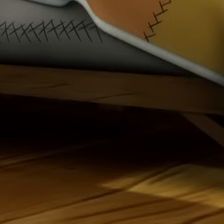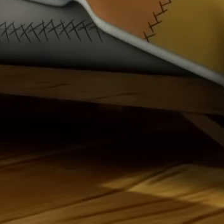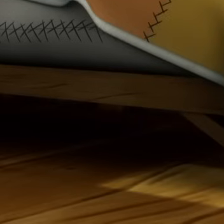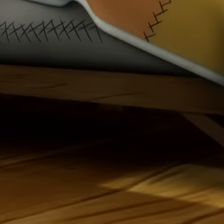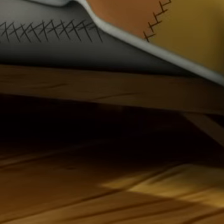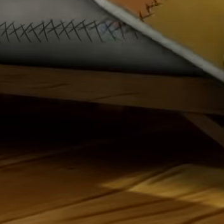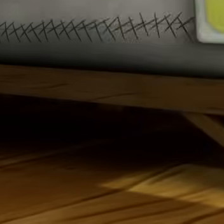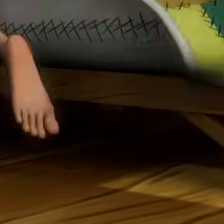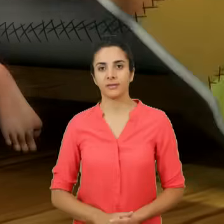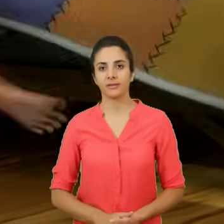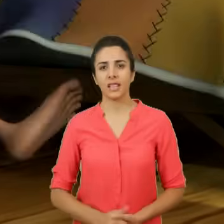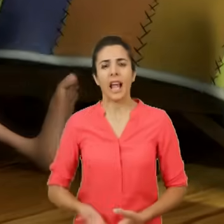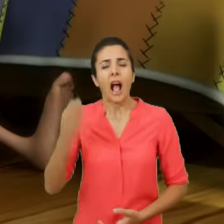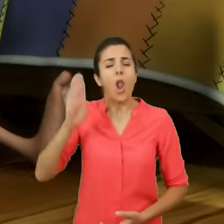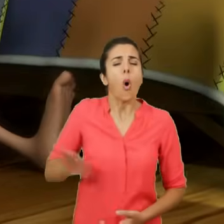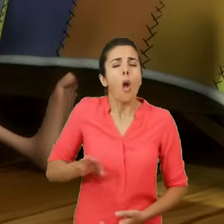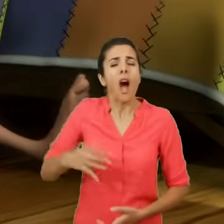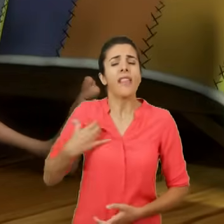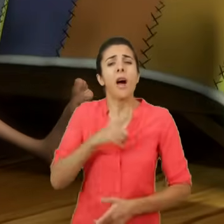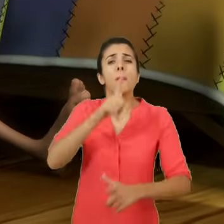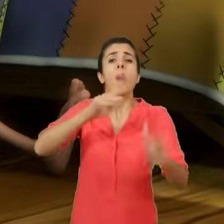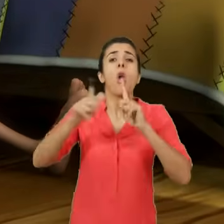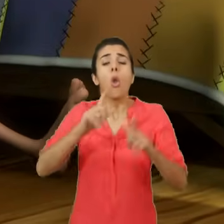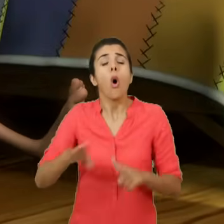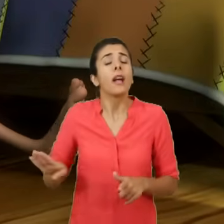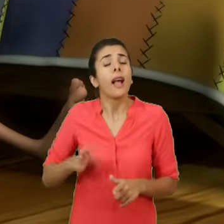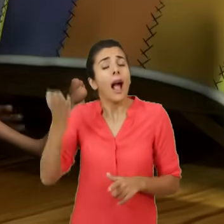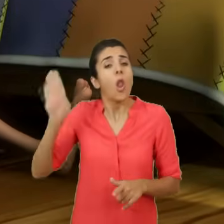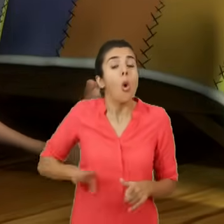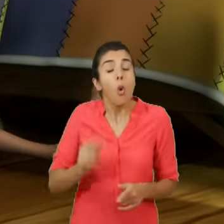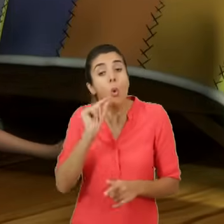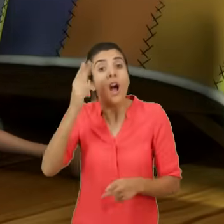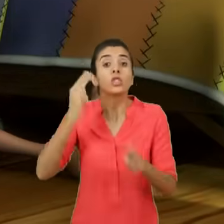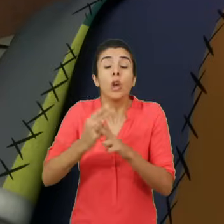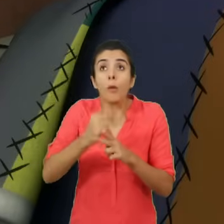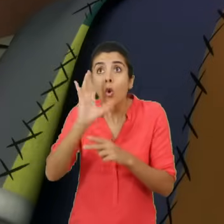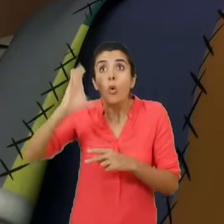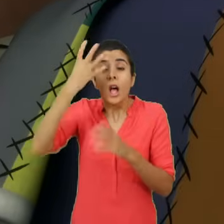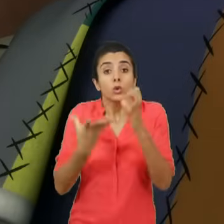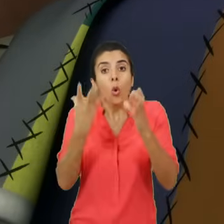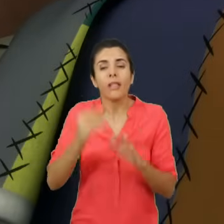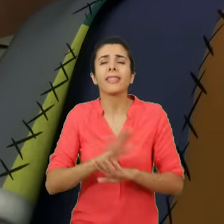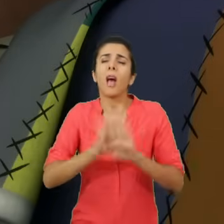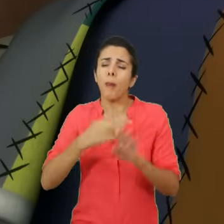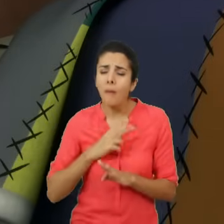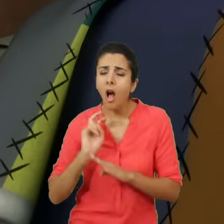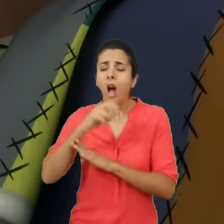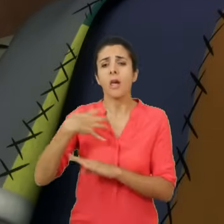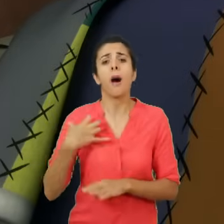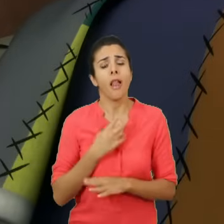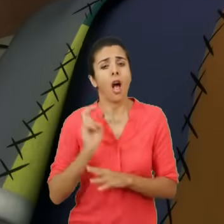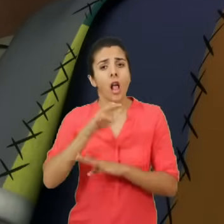Keloğlan yeniden yatağında. Keloğlan uyan artık. Gün çoktan doğdu oğlum. Kalktım anne,